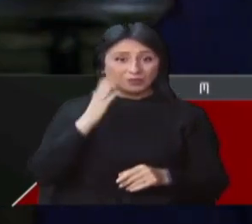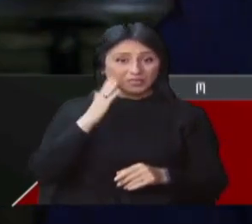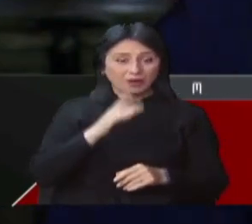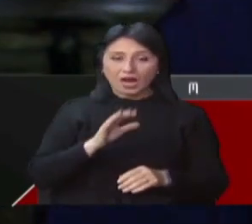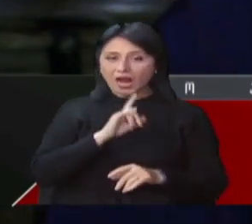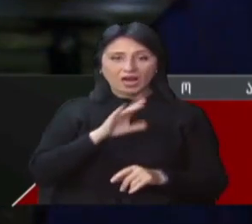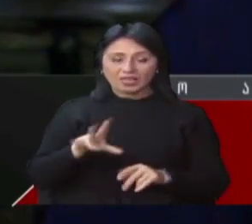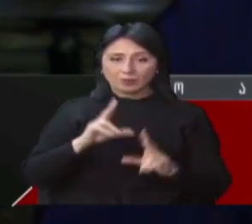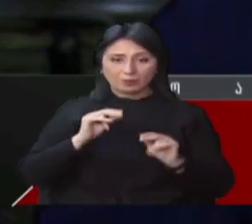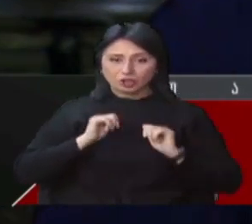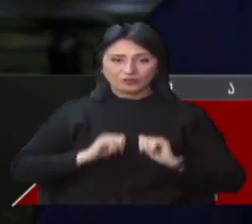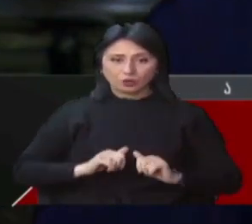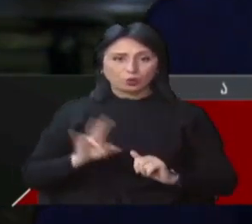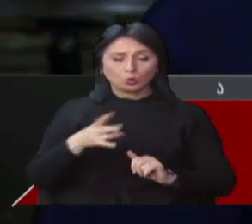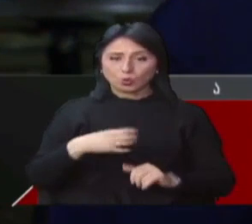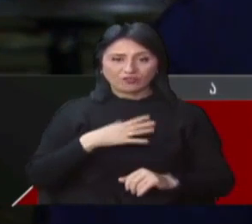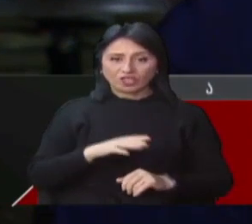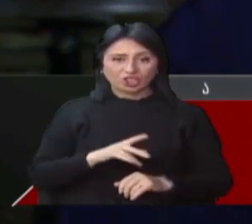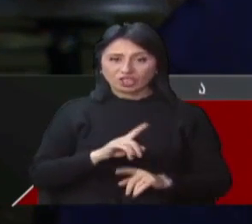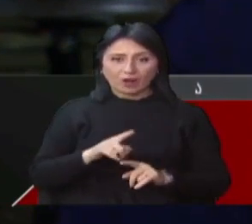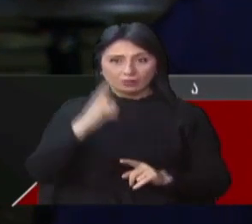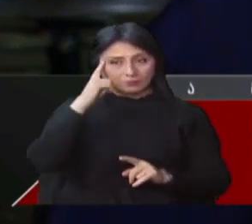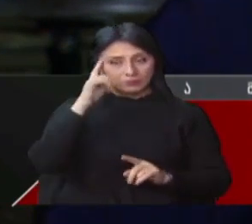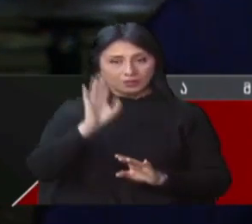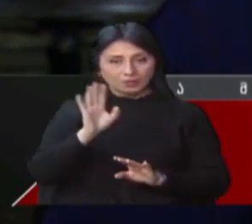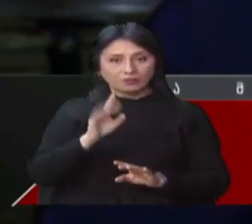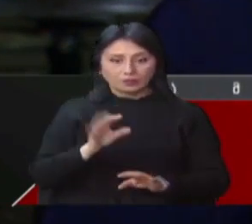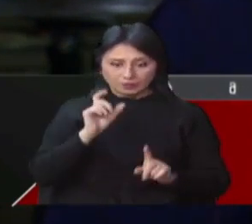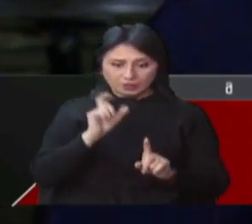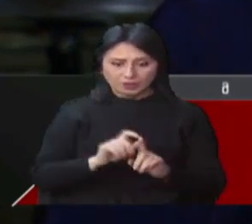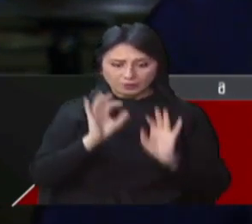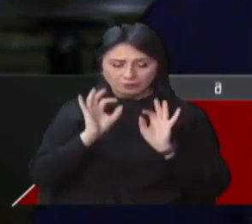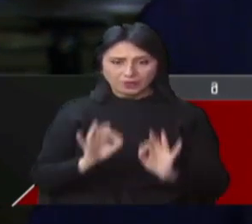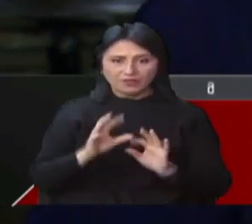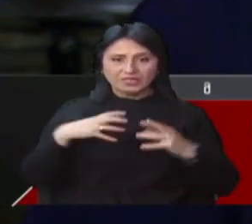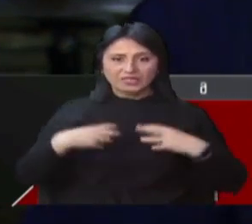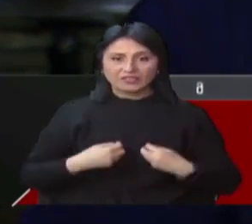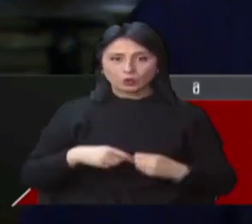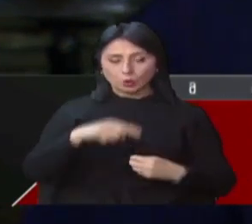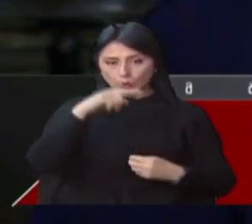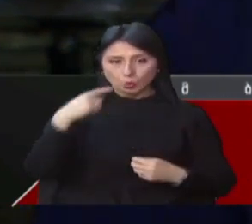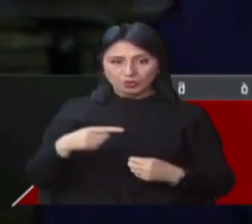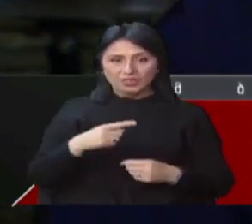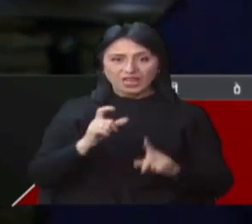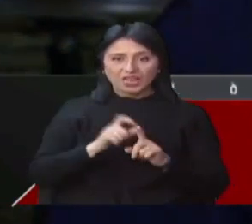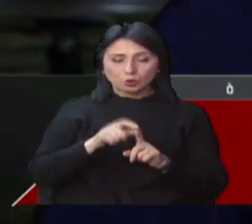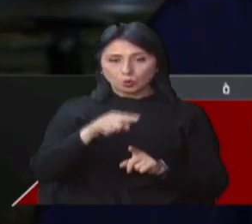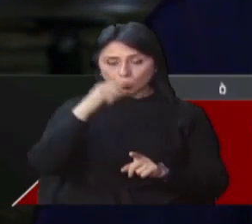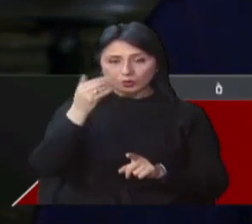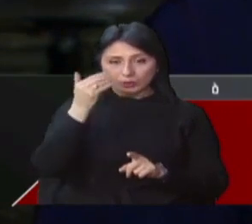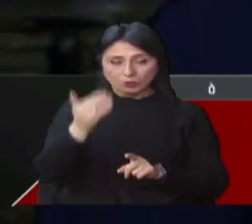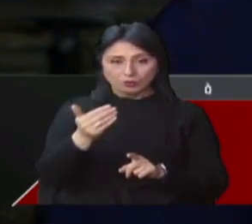სამართლიანობა, არ იქნება მშვიდობა და ამის ნუგეშინია. Არავინ არ კომპლექსდება ამით, ეს არის რიტორიკა სამწუხაროდ რუსული რიტორიკის და